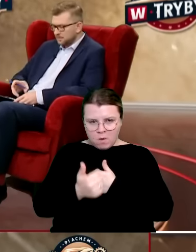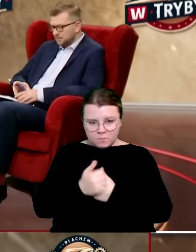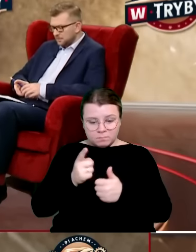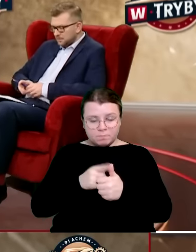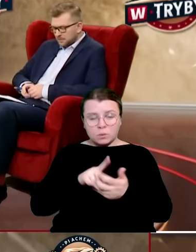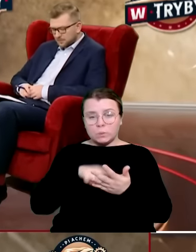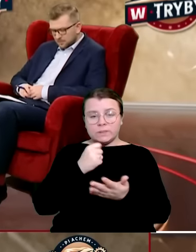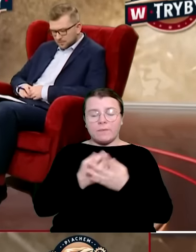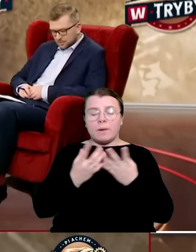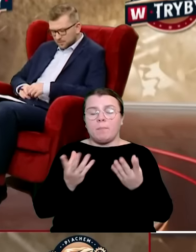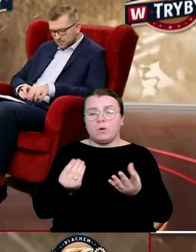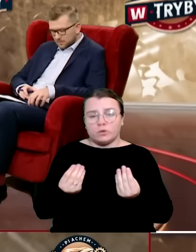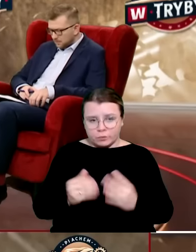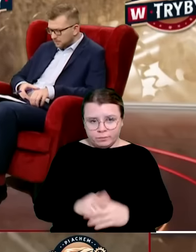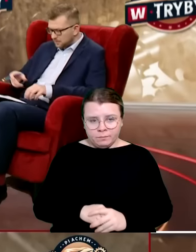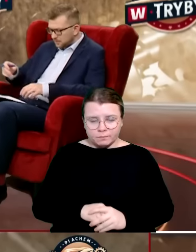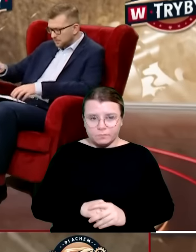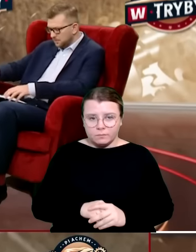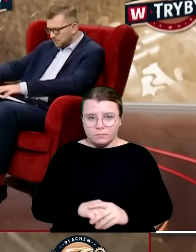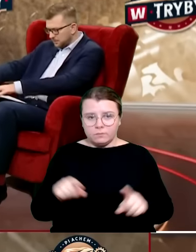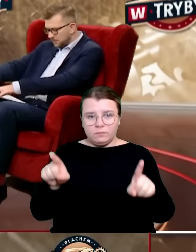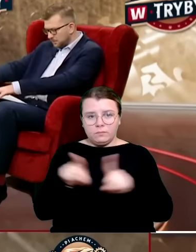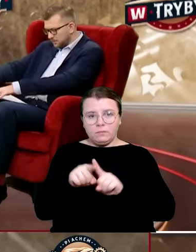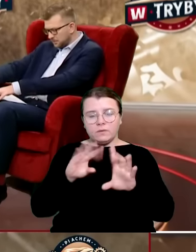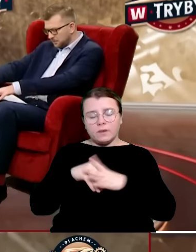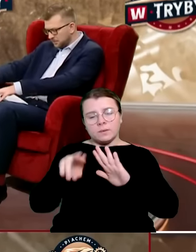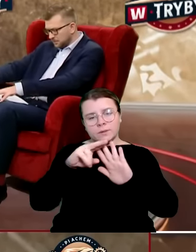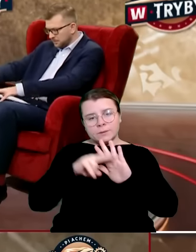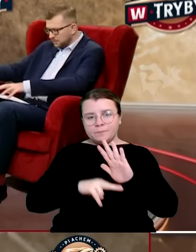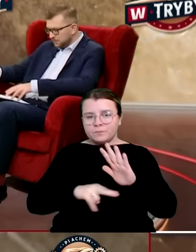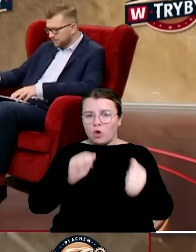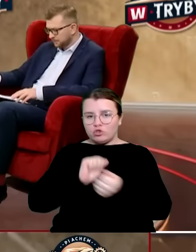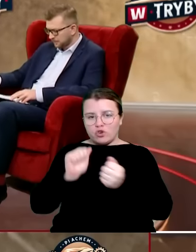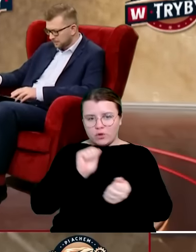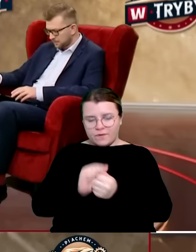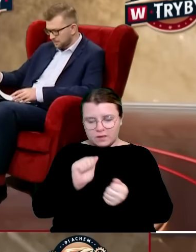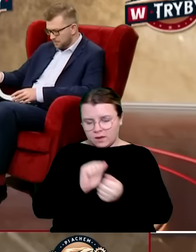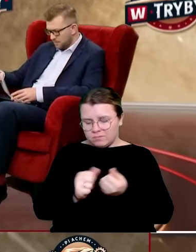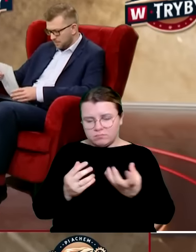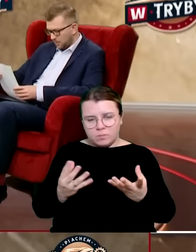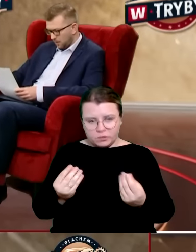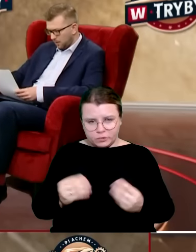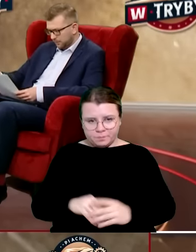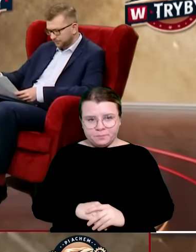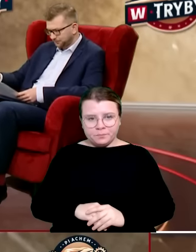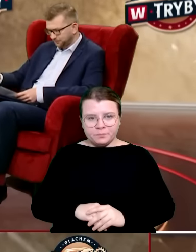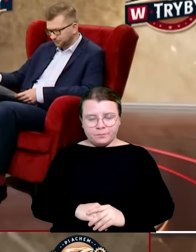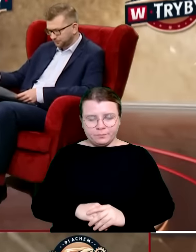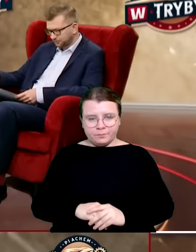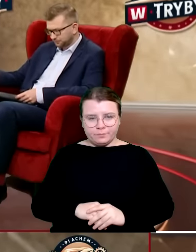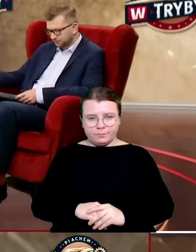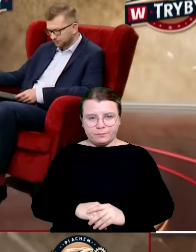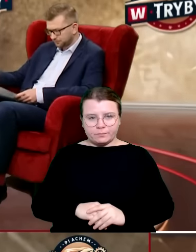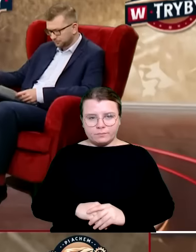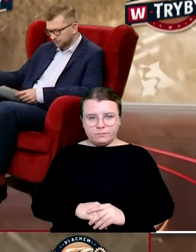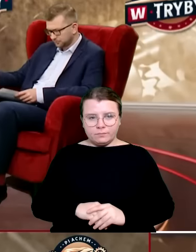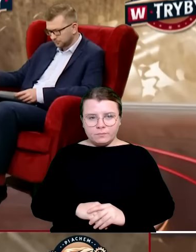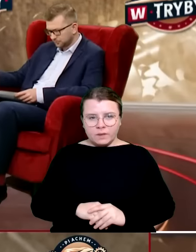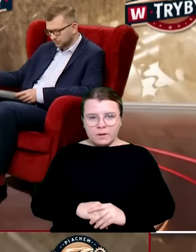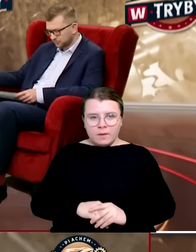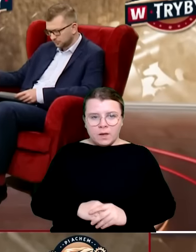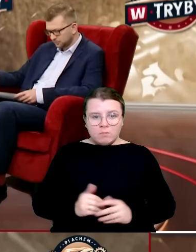i po co zawieranie tam formuły tej odszkodowawczej, skoro odszkodowanie powodzianom należy się wraz z wprowadzeniem stanu